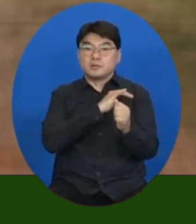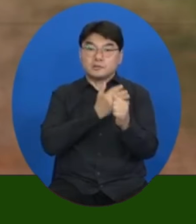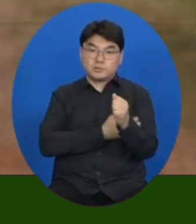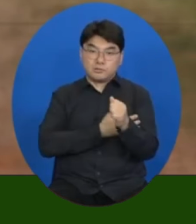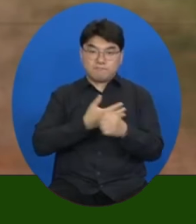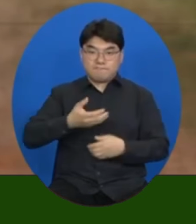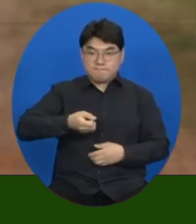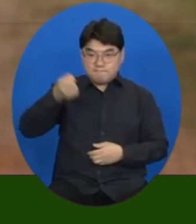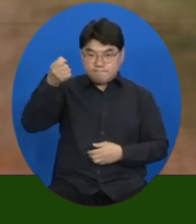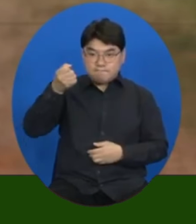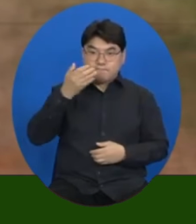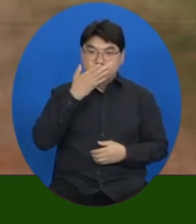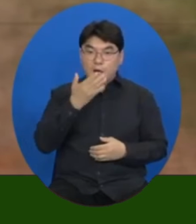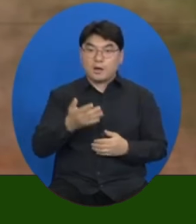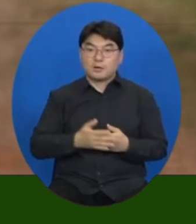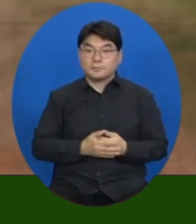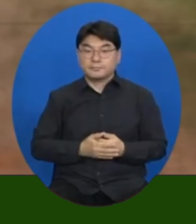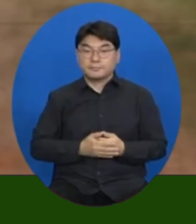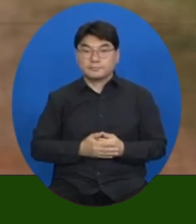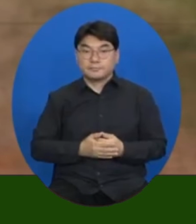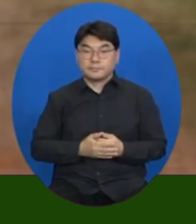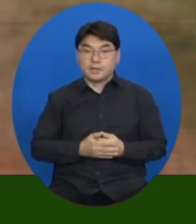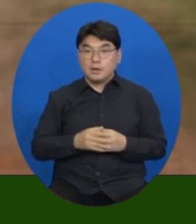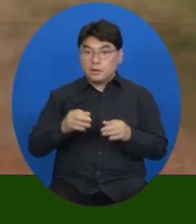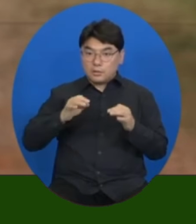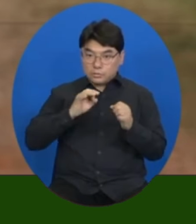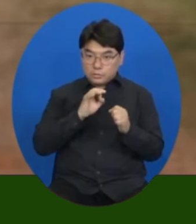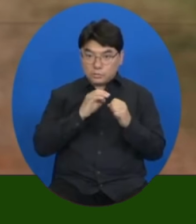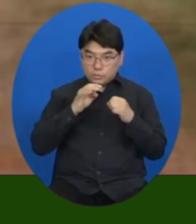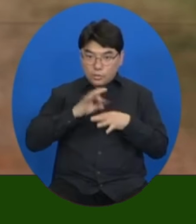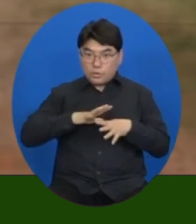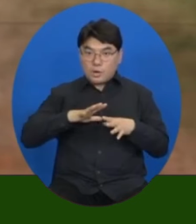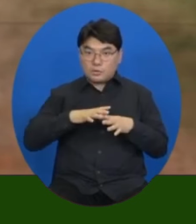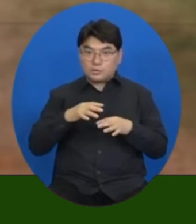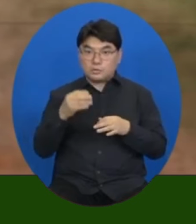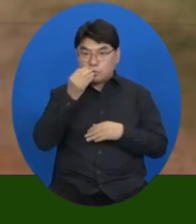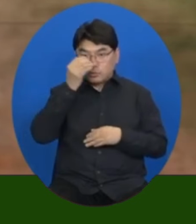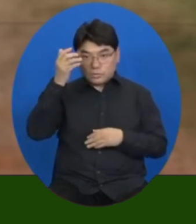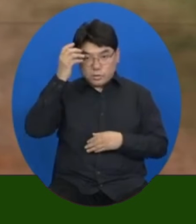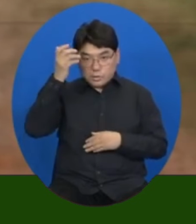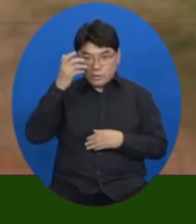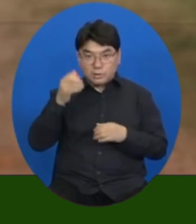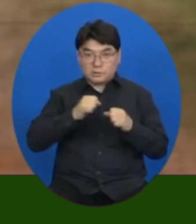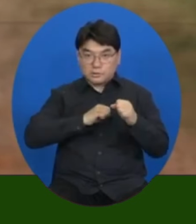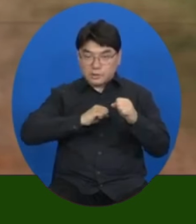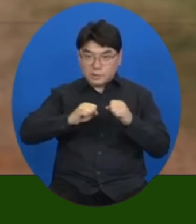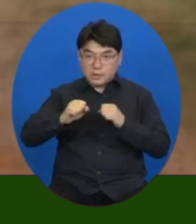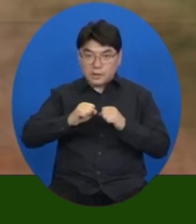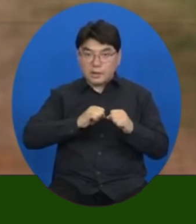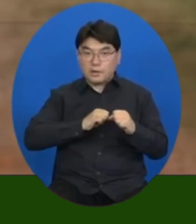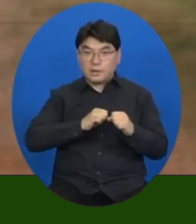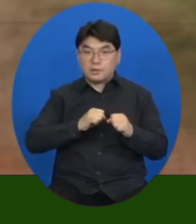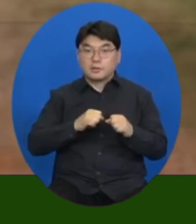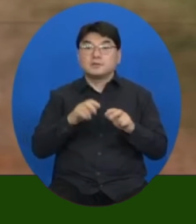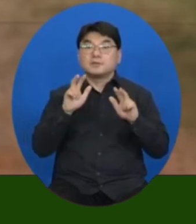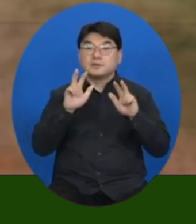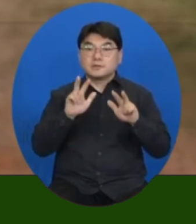어이 놀라운 성의 역사가 이들에게 벌어진게 아니고